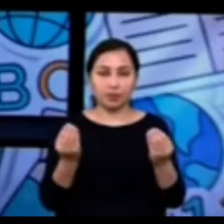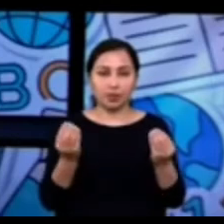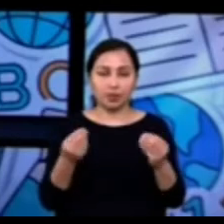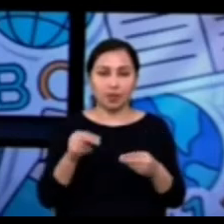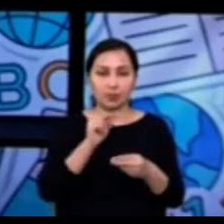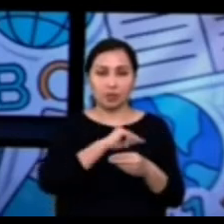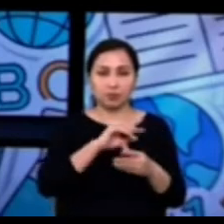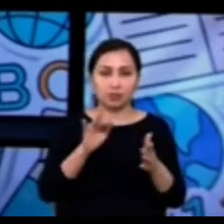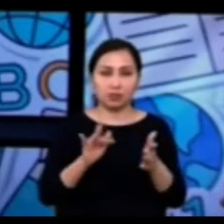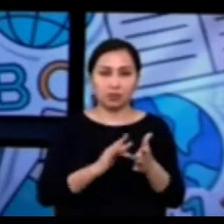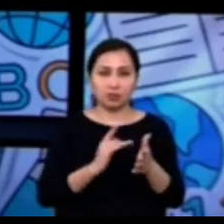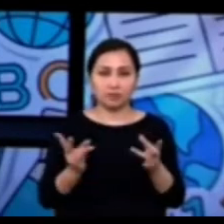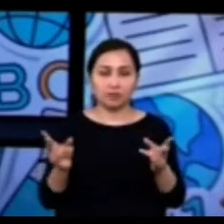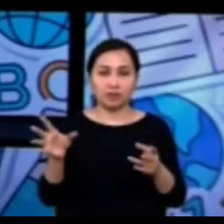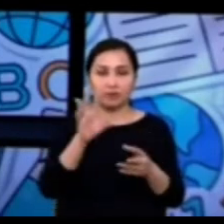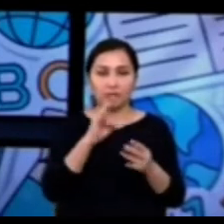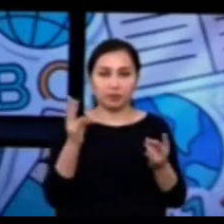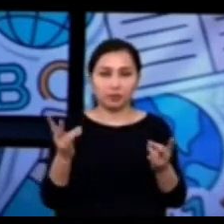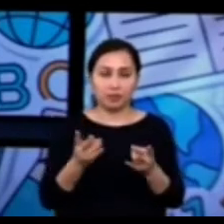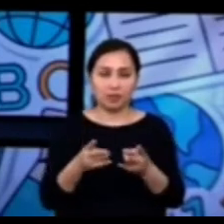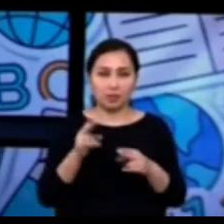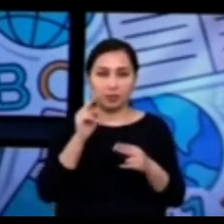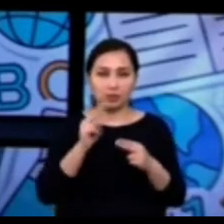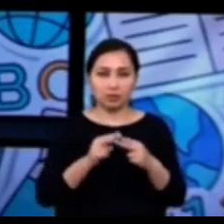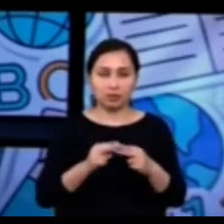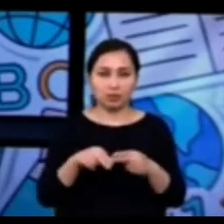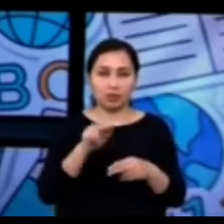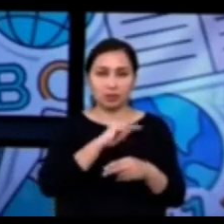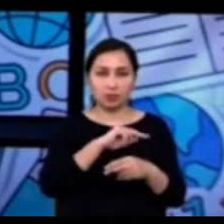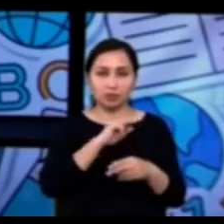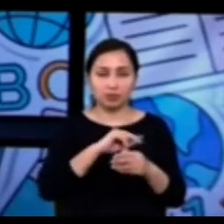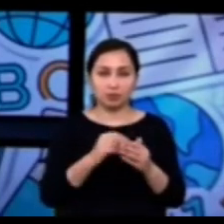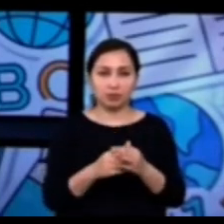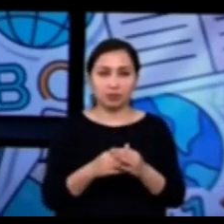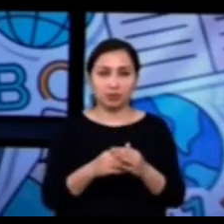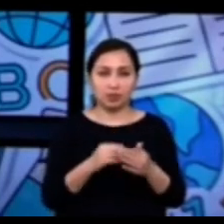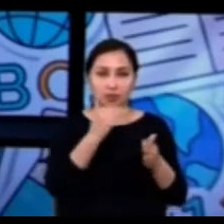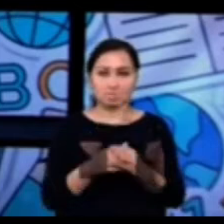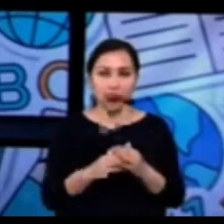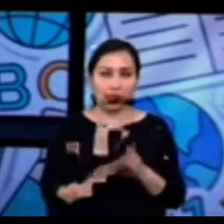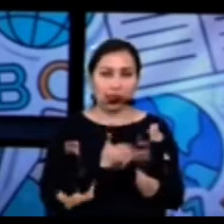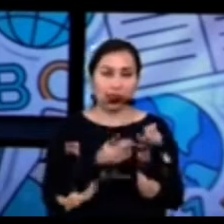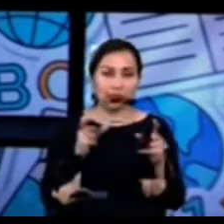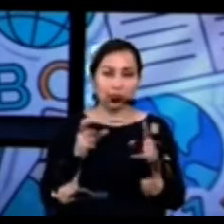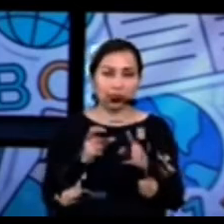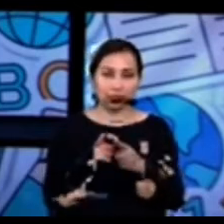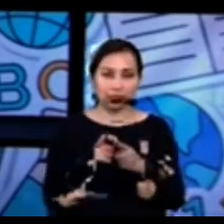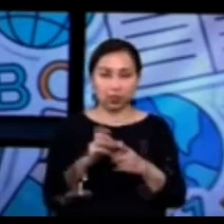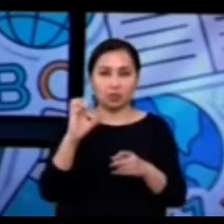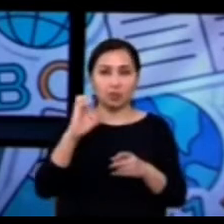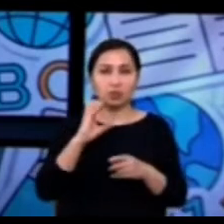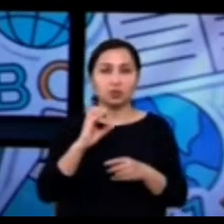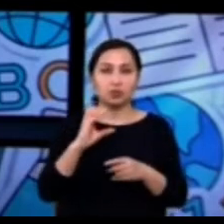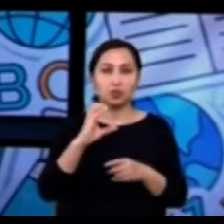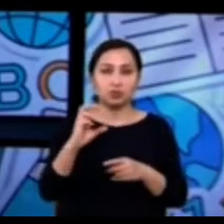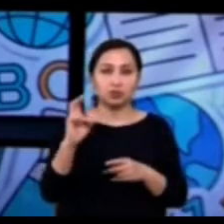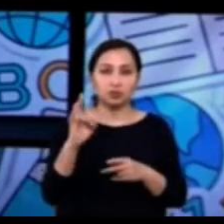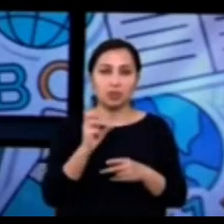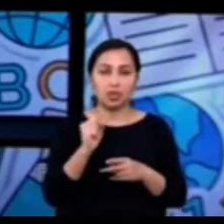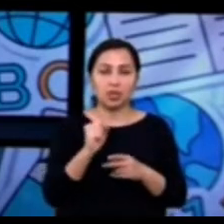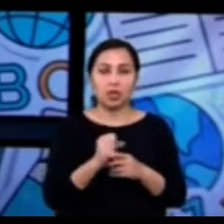в рабочей тетради вы должны были закончить работу над схемами слов «сосна», «клен»,